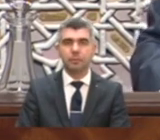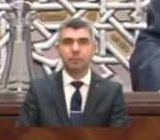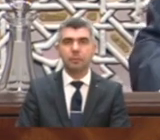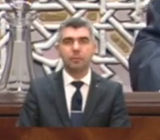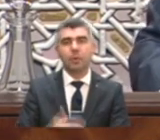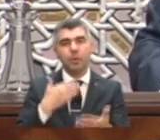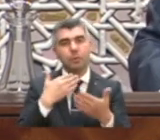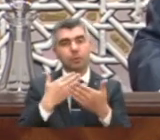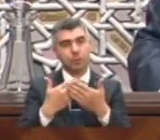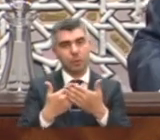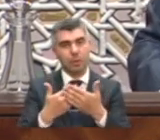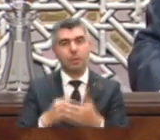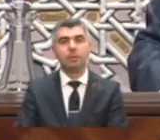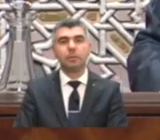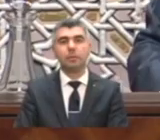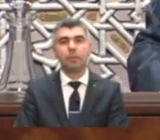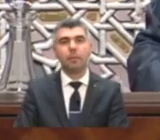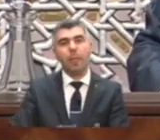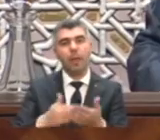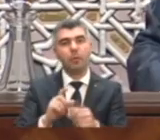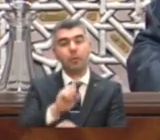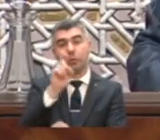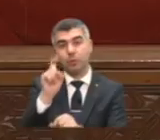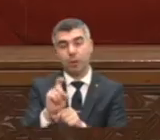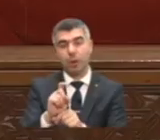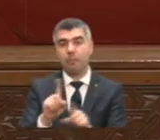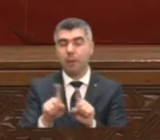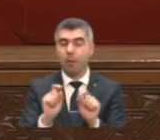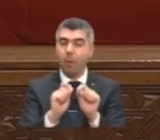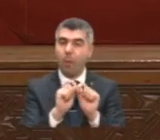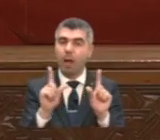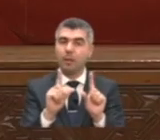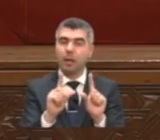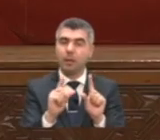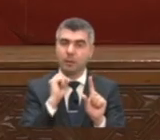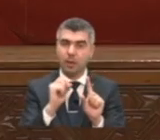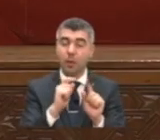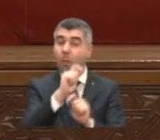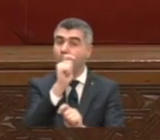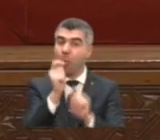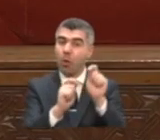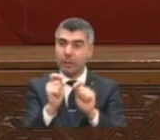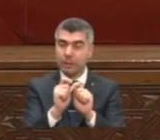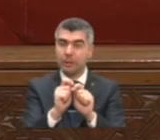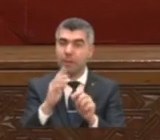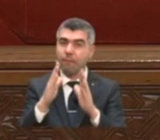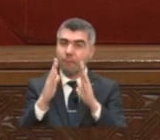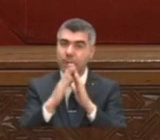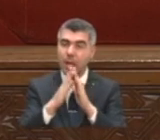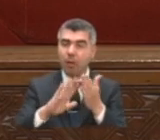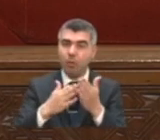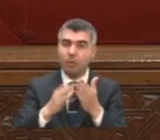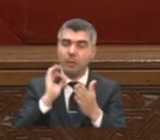شكرا سيدة النائبة على هذا السؤال. باش نوضح معكم، المهندس المعماري هو الذي تولى